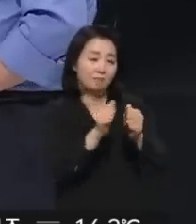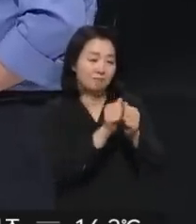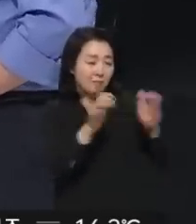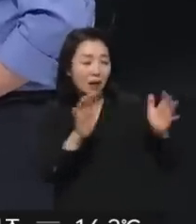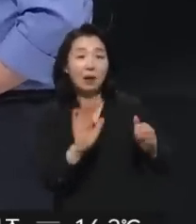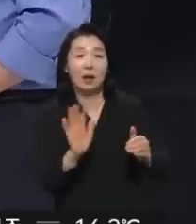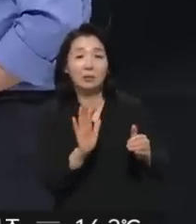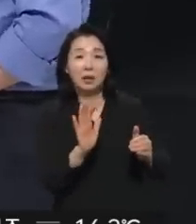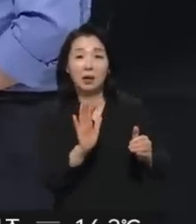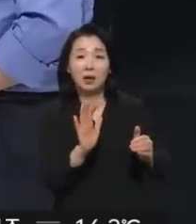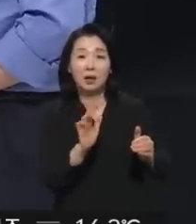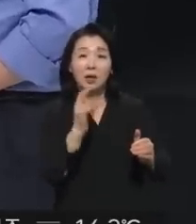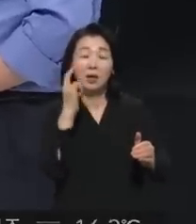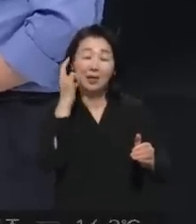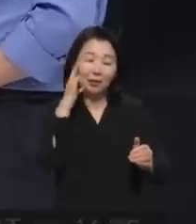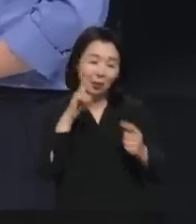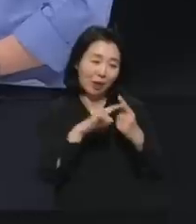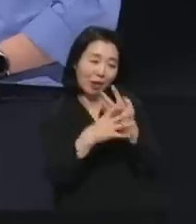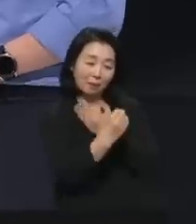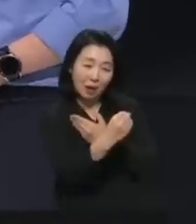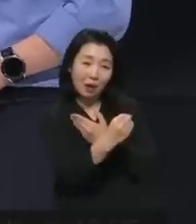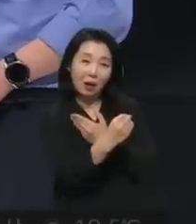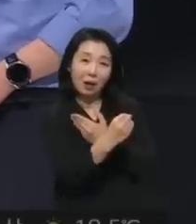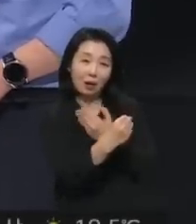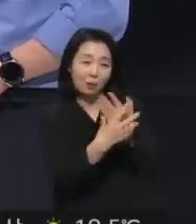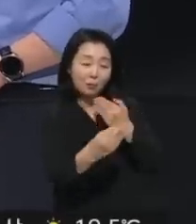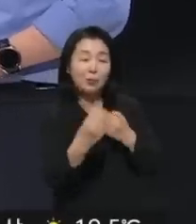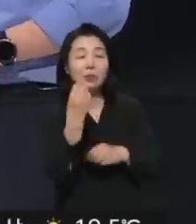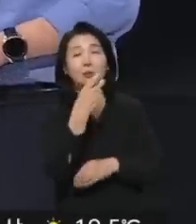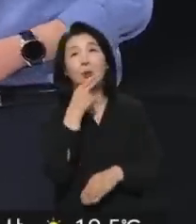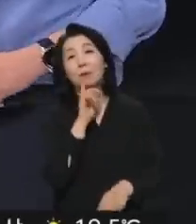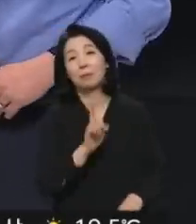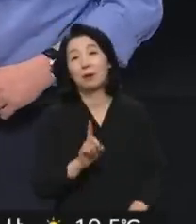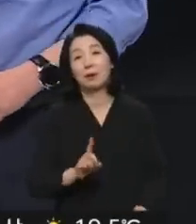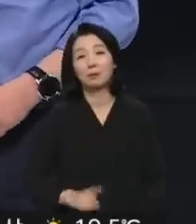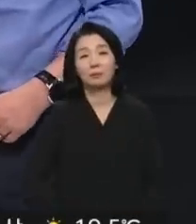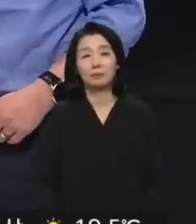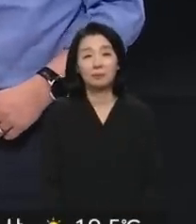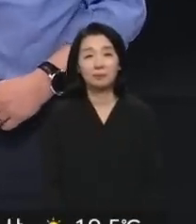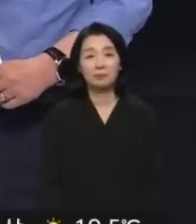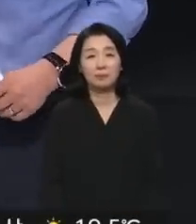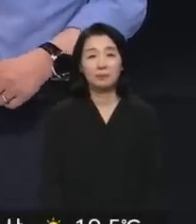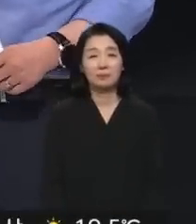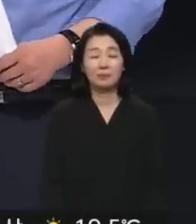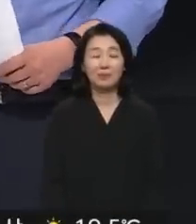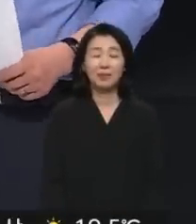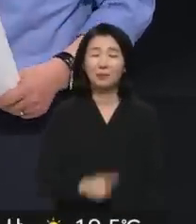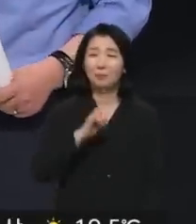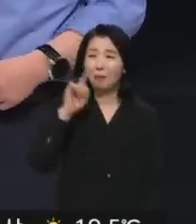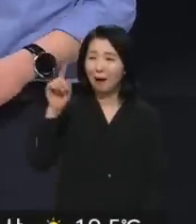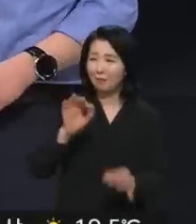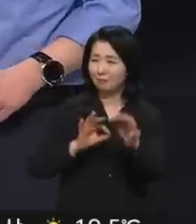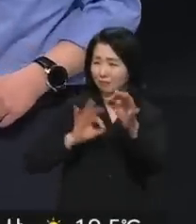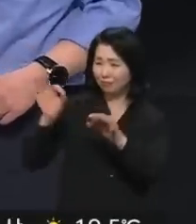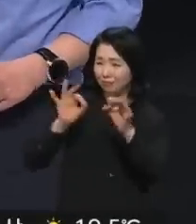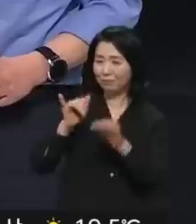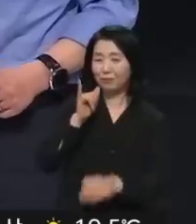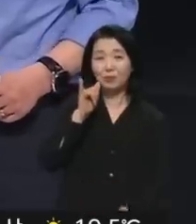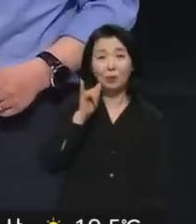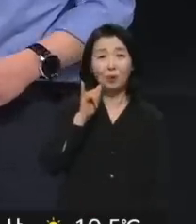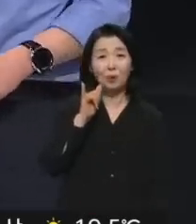그러니까 방사능 유출은 기본적으로 안 됐다라는 입장을 밝힌 겁니다. 실언이 계속되자